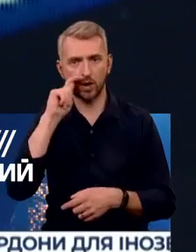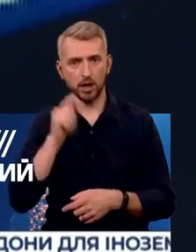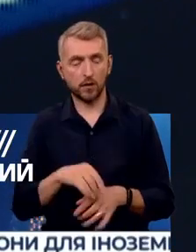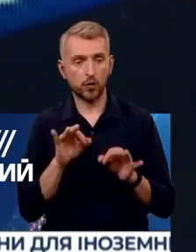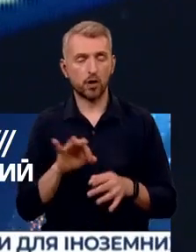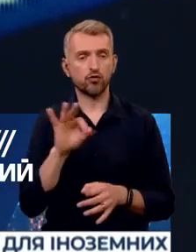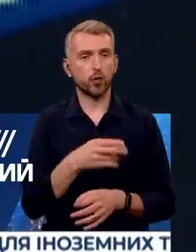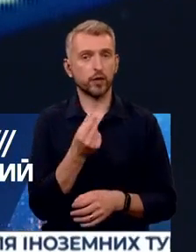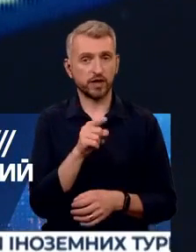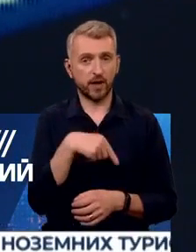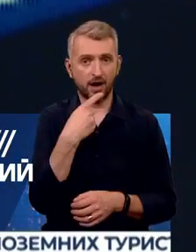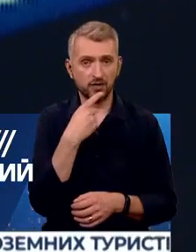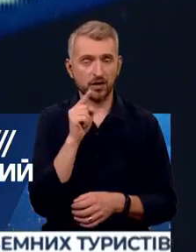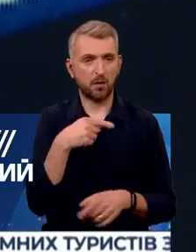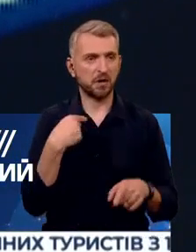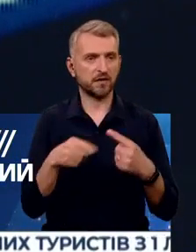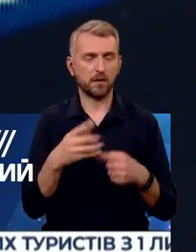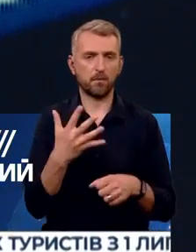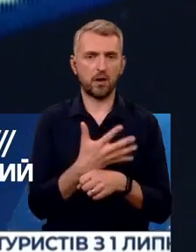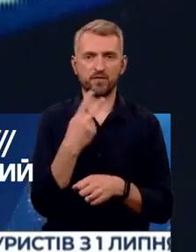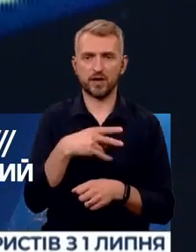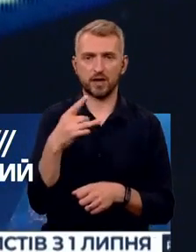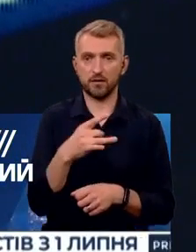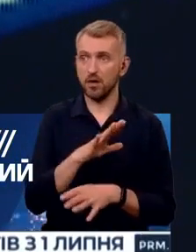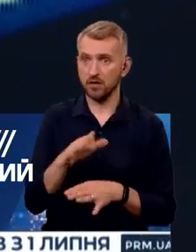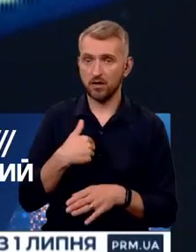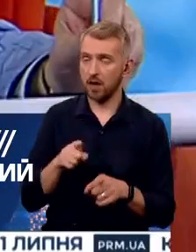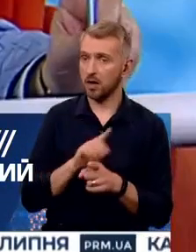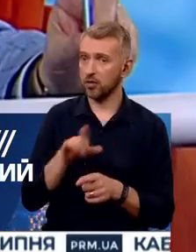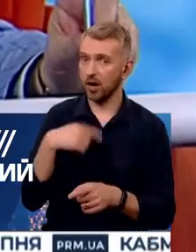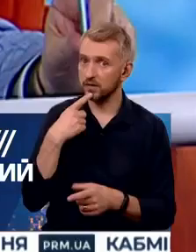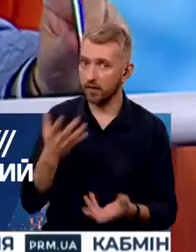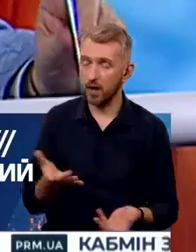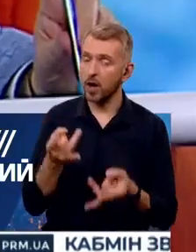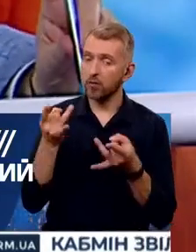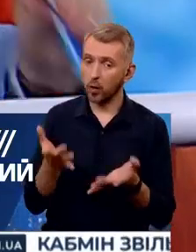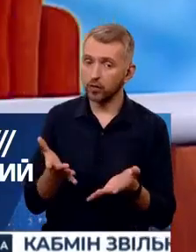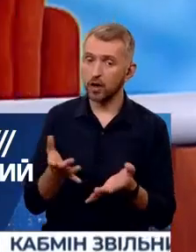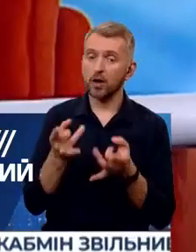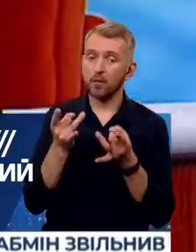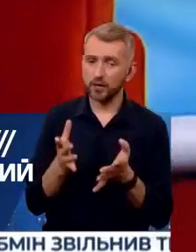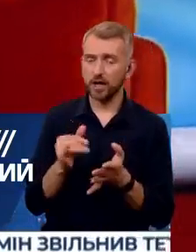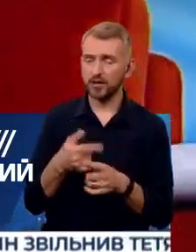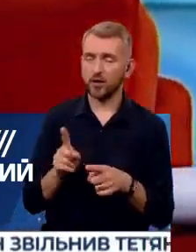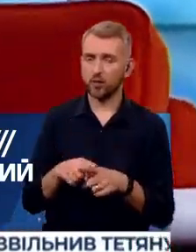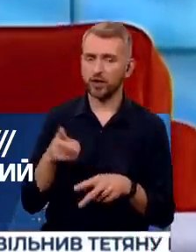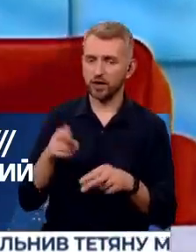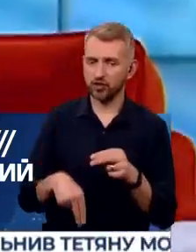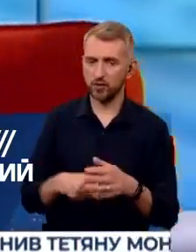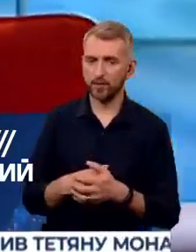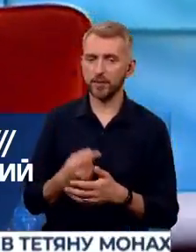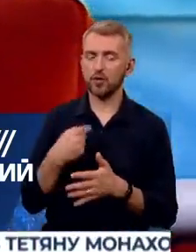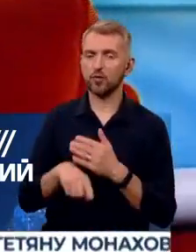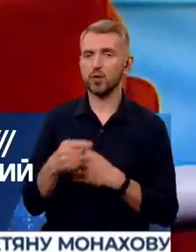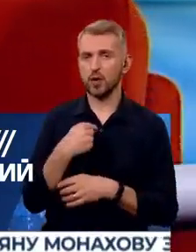речі, щодо цін, що ви кажете, там різниця в 5, у 25 разів. Ні, я такого не казав. Просто, просте, і на цьому закінчимо. Тому